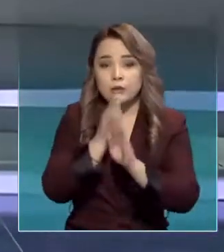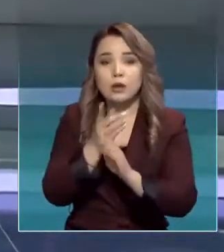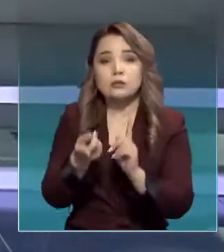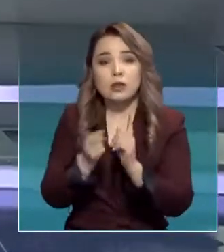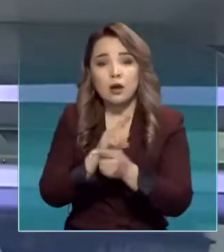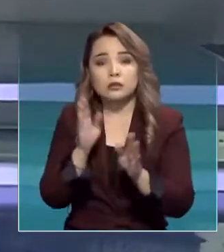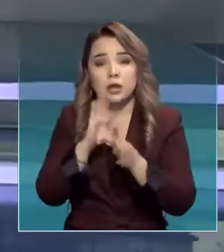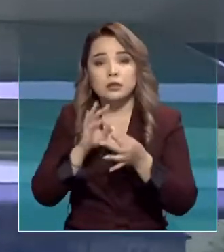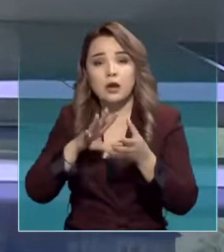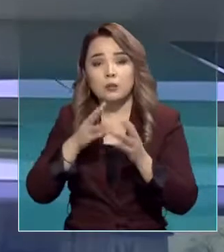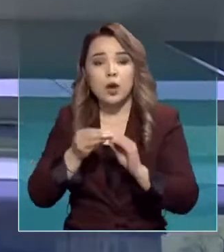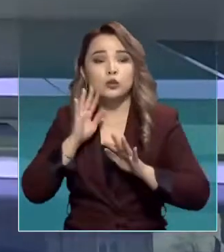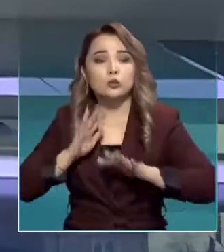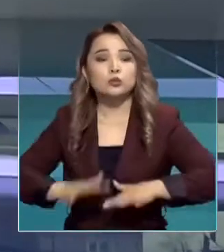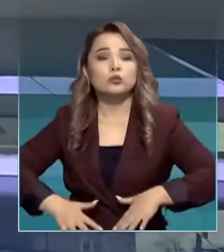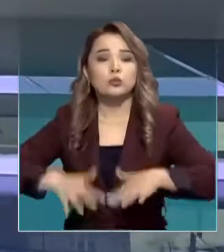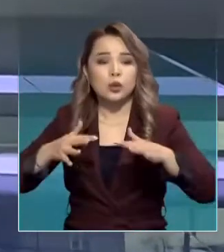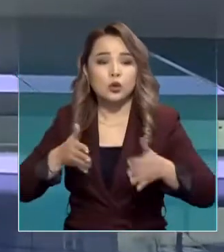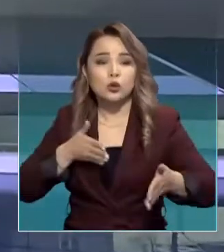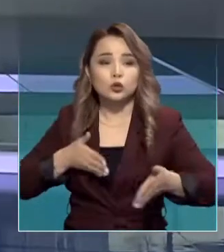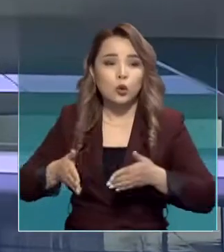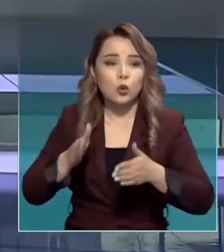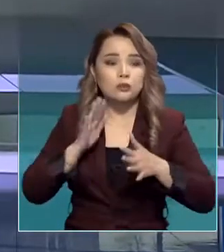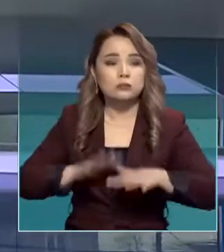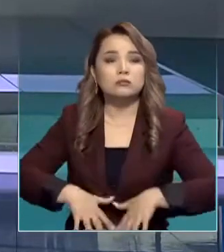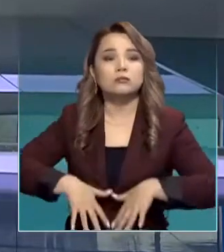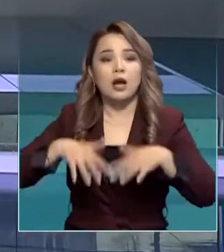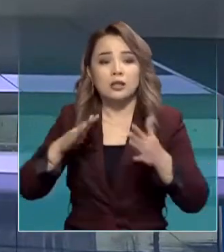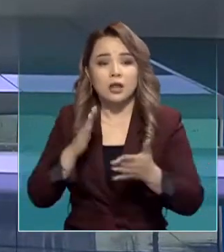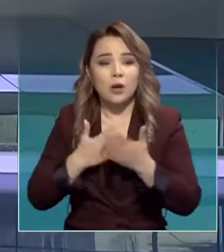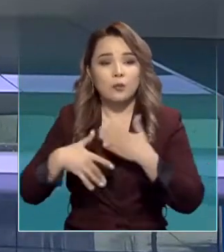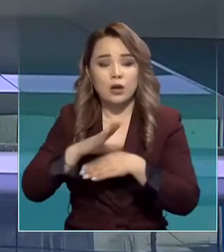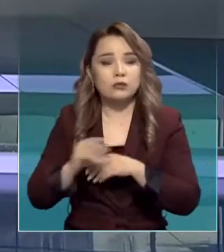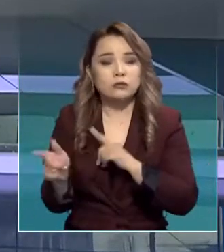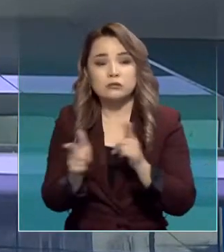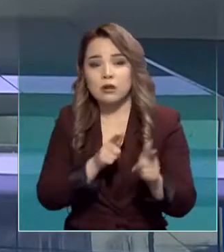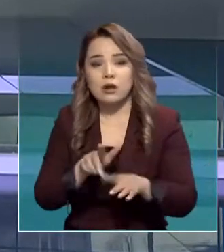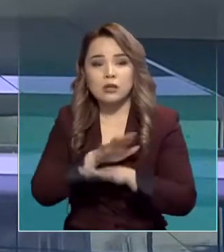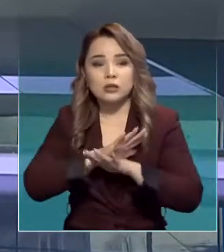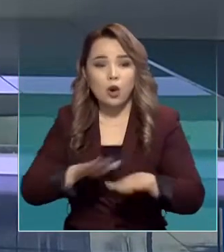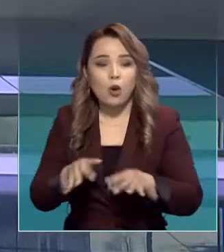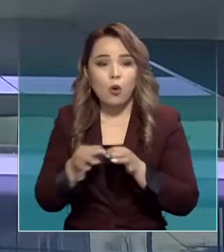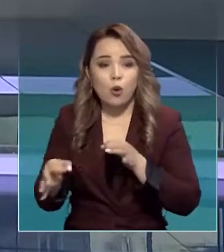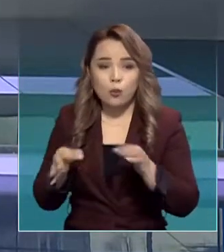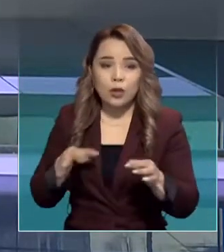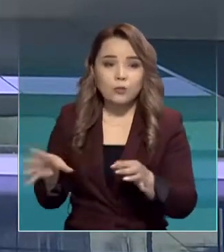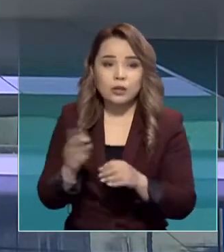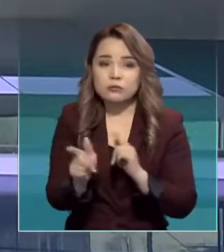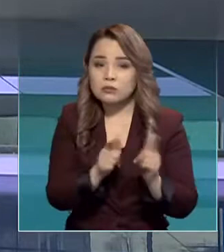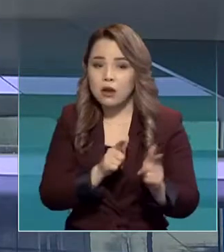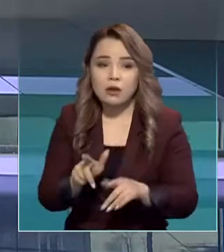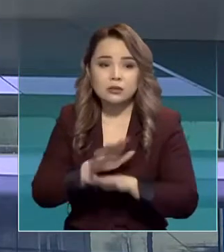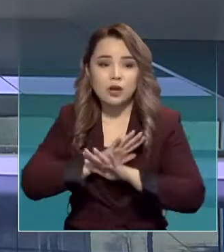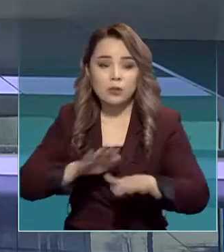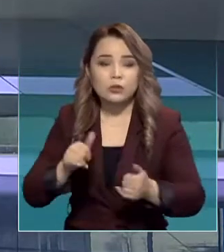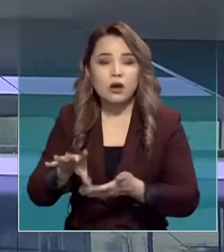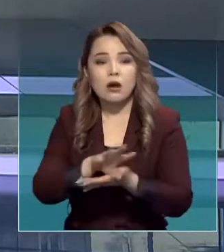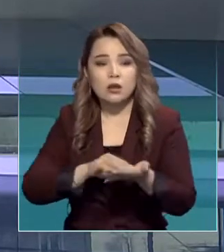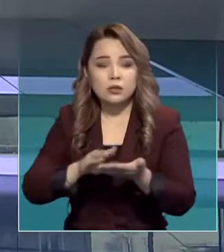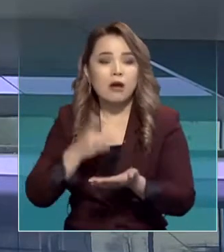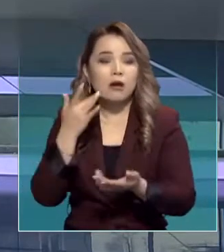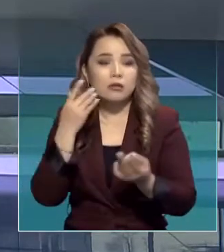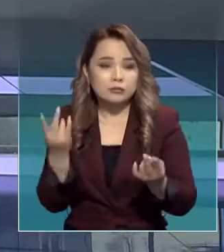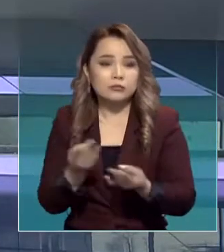ауылдарды су басып, жолдарды шайды. Кей өңірлердің көктемгі тасқынға дайын емес екені көрініп қалды. Бұл бізде жыл сайын қайталанып отыратын